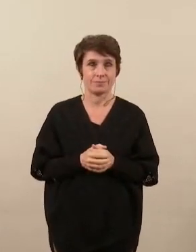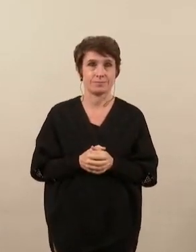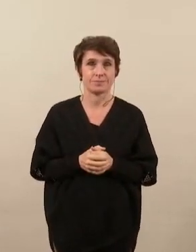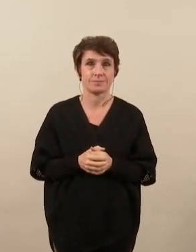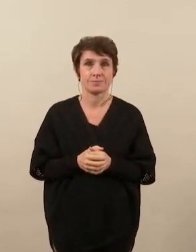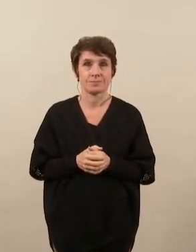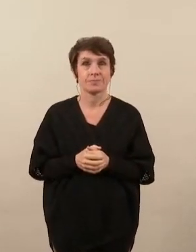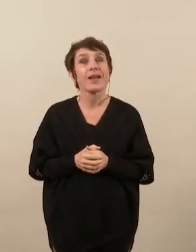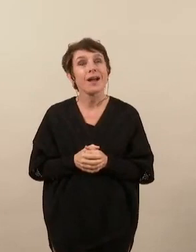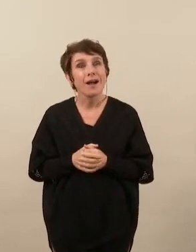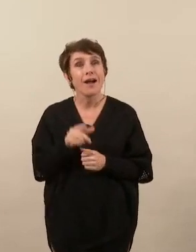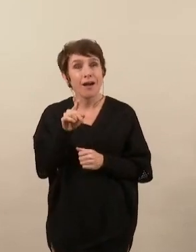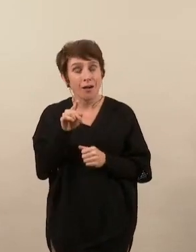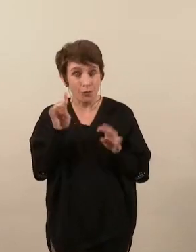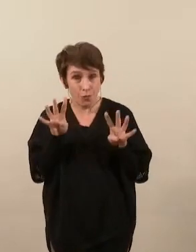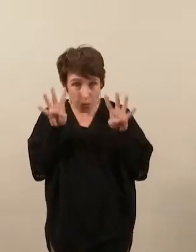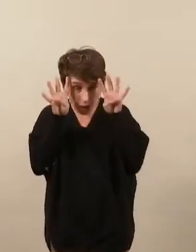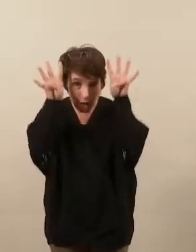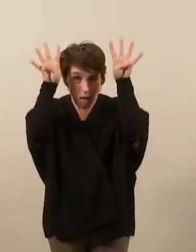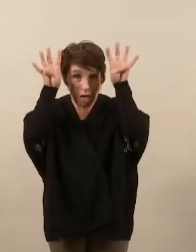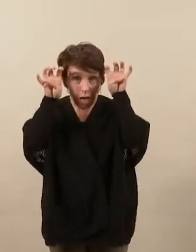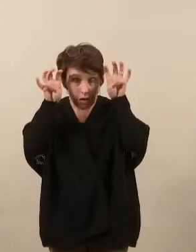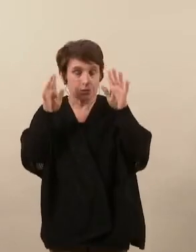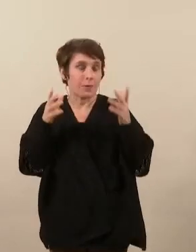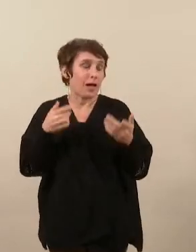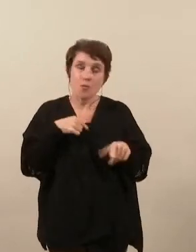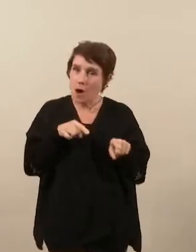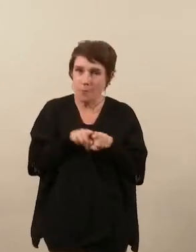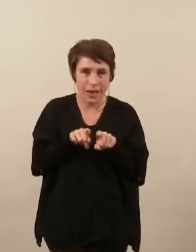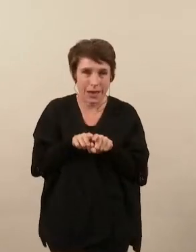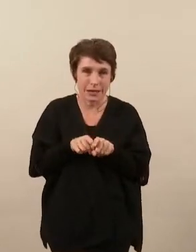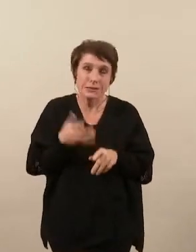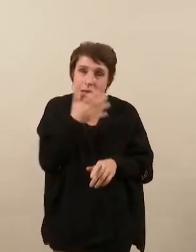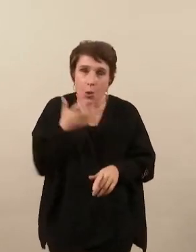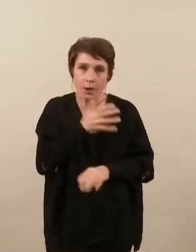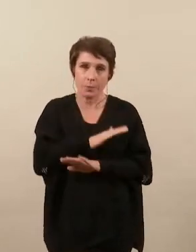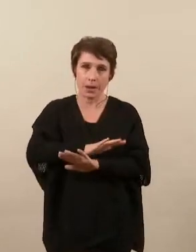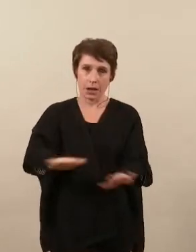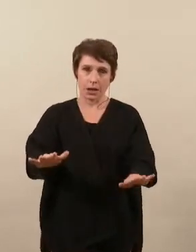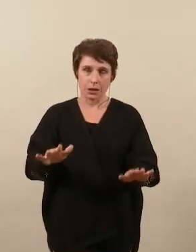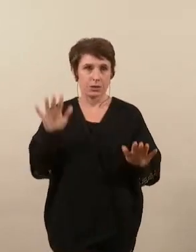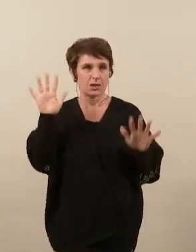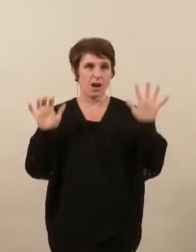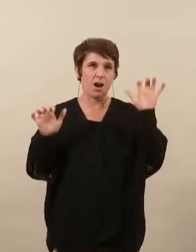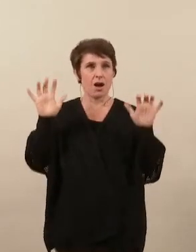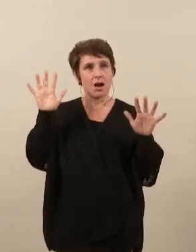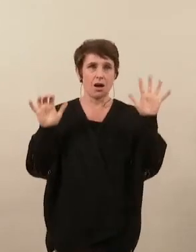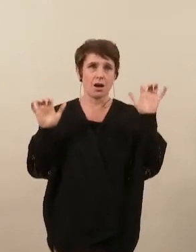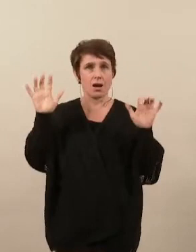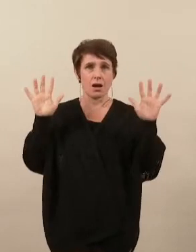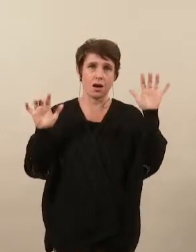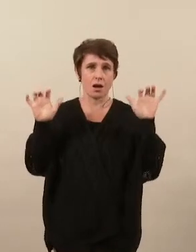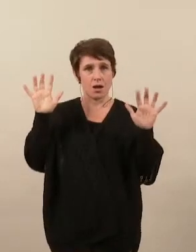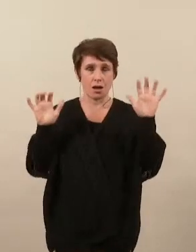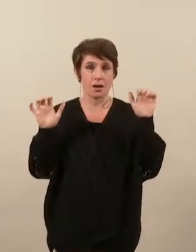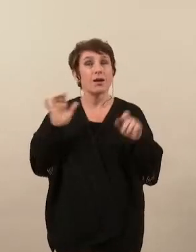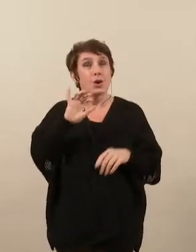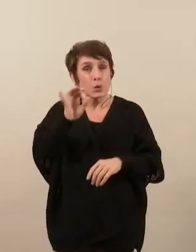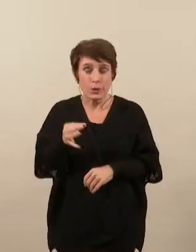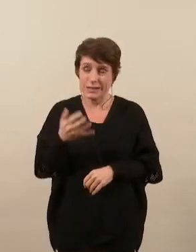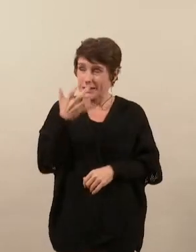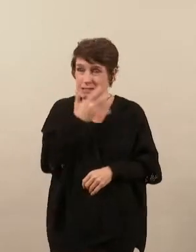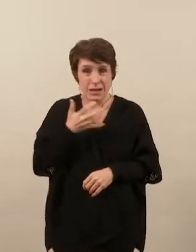Oui, ça vous fait sauter au plafond. Et moi aussi. Parce que c'est scandaleux. Oui, c'est scandaleux. Voilà. Scandaleux. C'est scandaleux d'abandonner